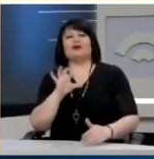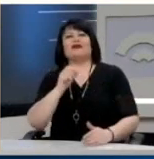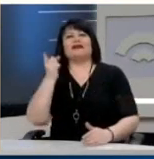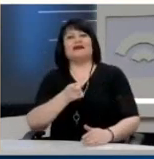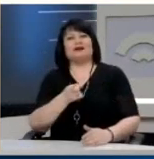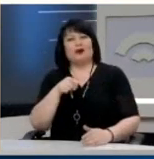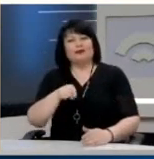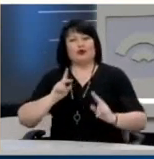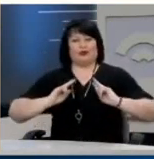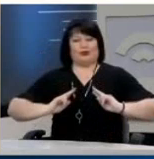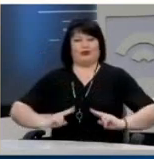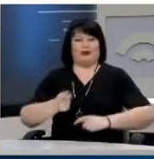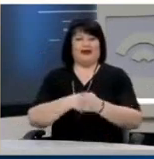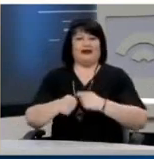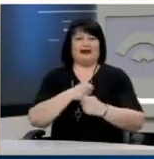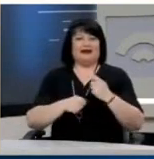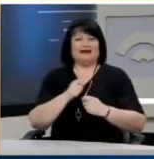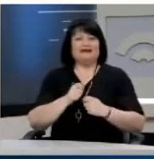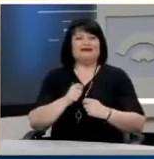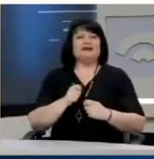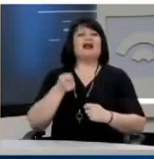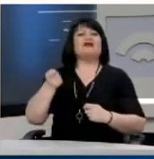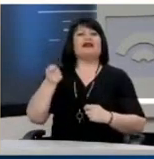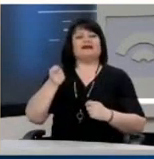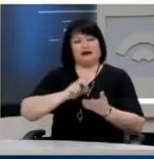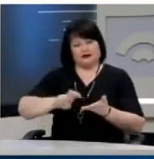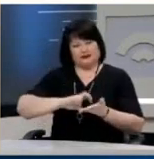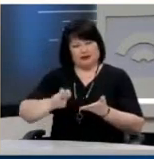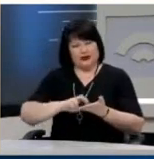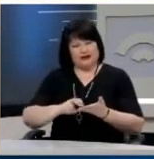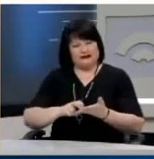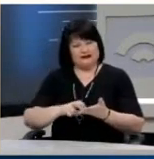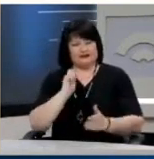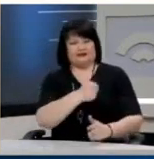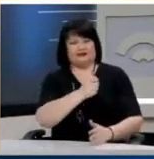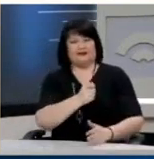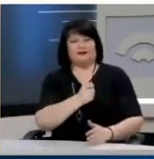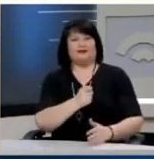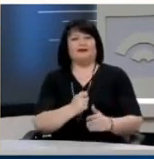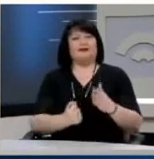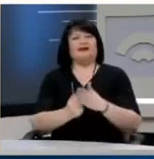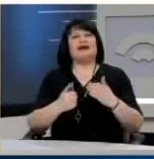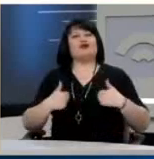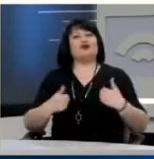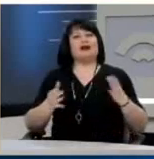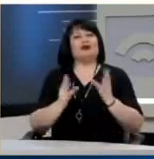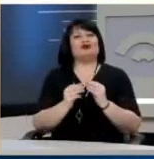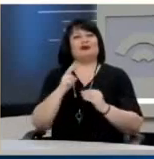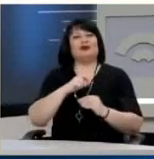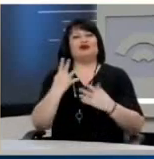150%, την επιδότηση των ασφαλιστικών εισφορών επιχειρήσεων και νέων έως 29 ετών για να